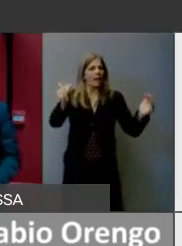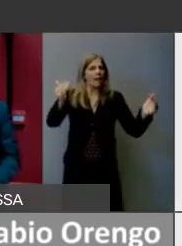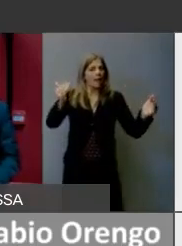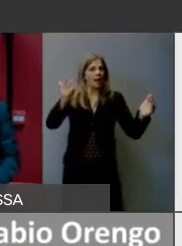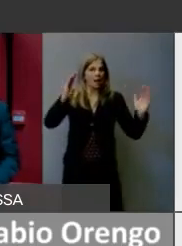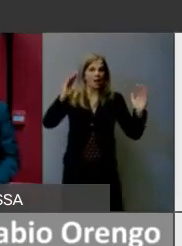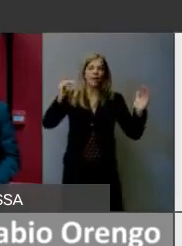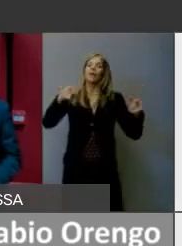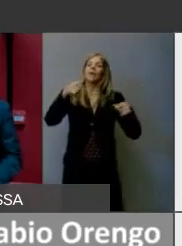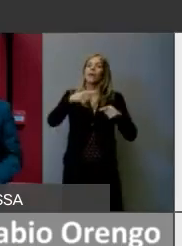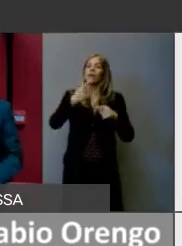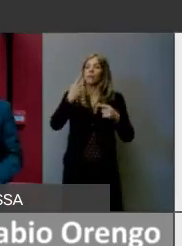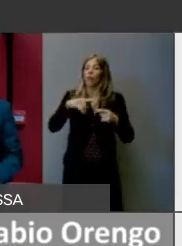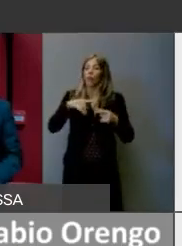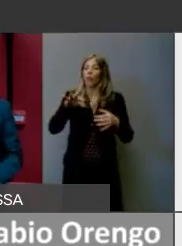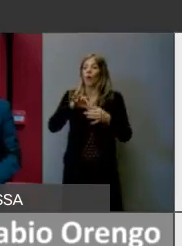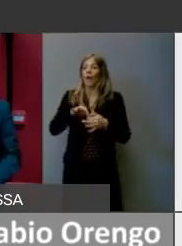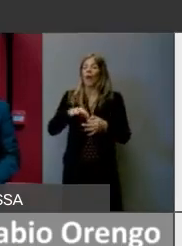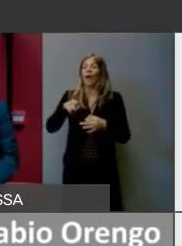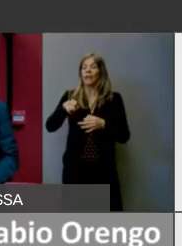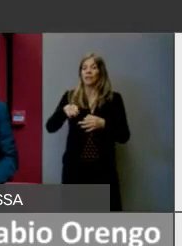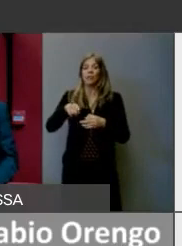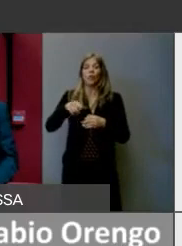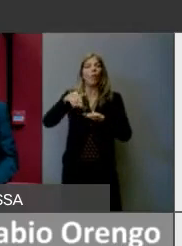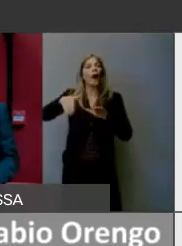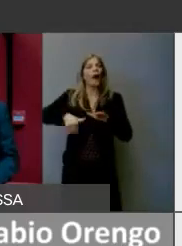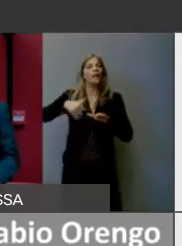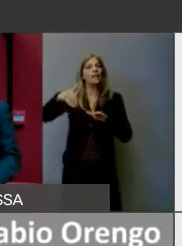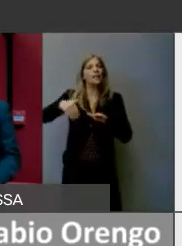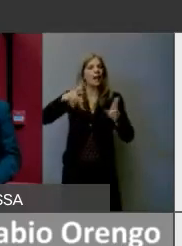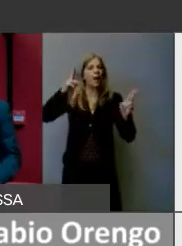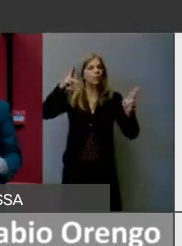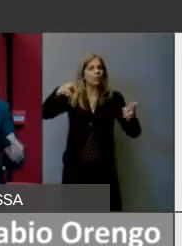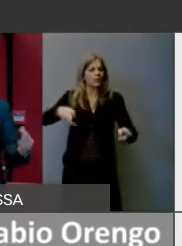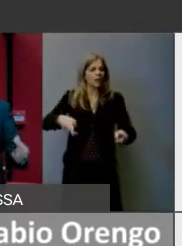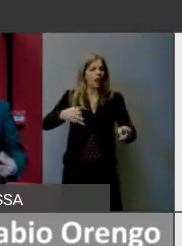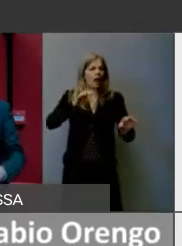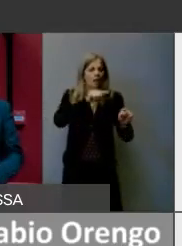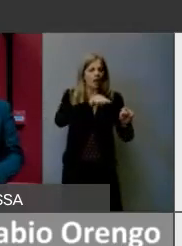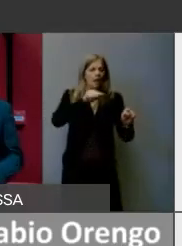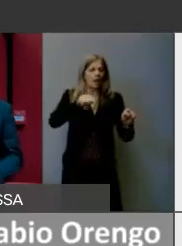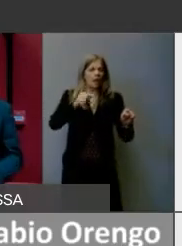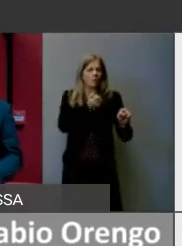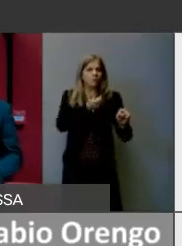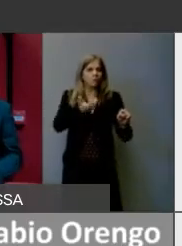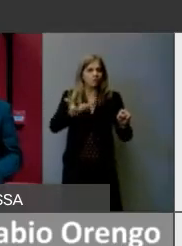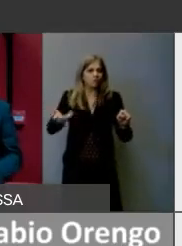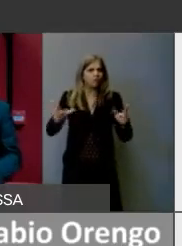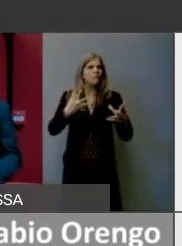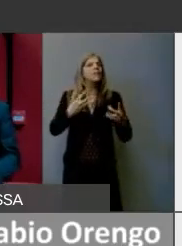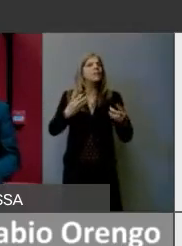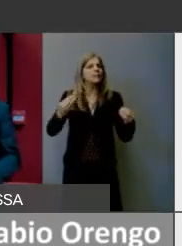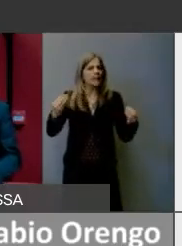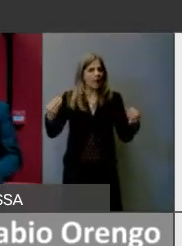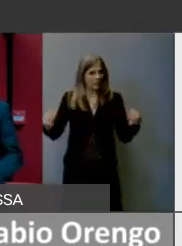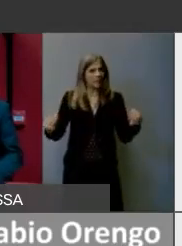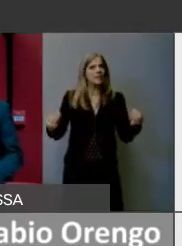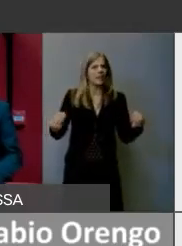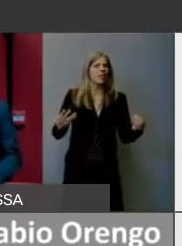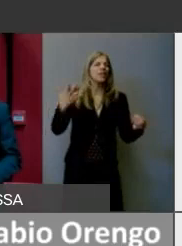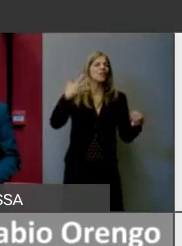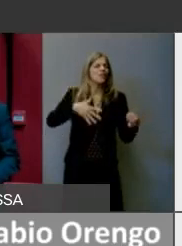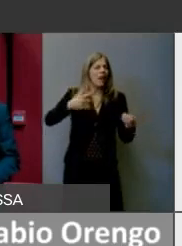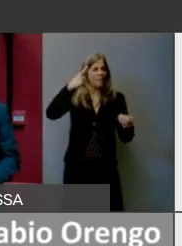relativa ai cantieri autostradali che noi abbiamo, ed era uno degli elementi che erano usciti anche nel corso